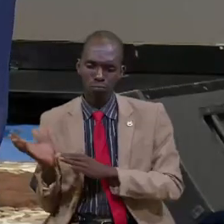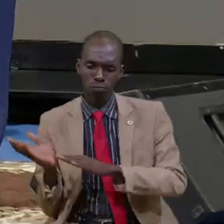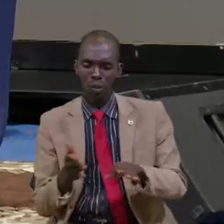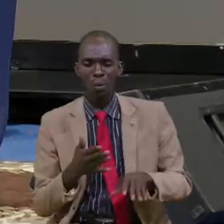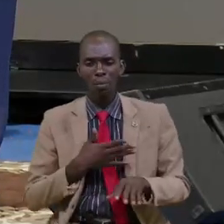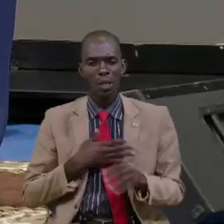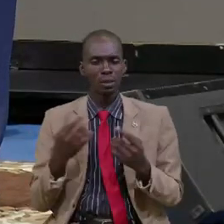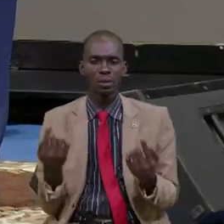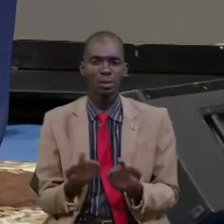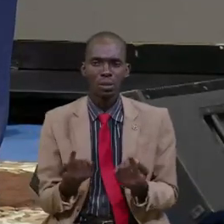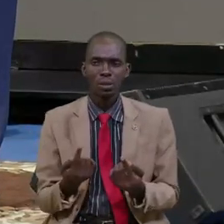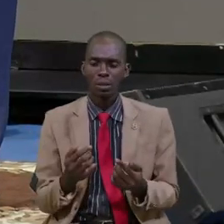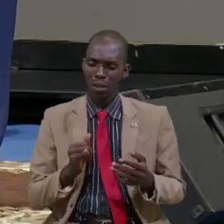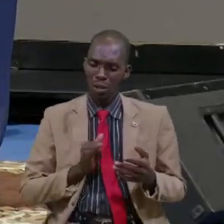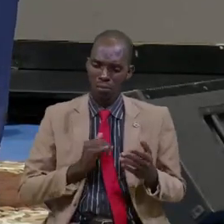J'abandonne mes péchés.